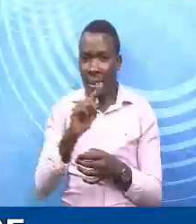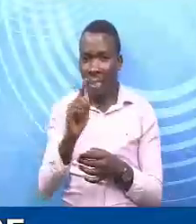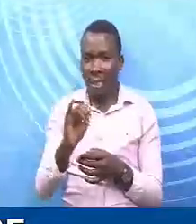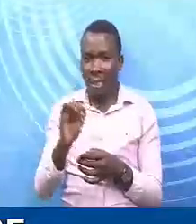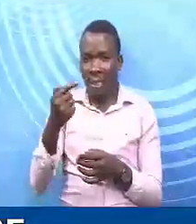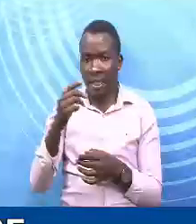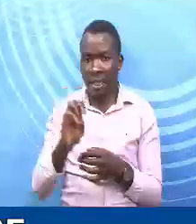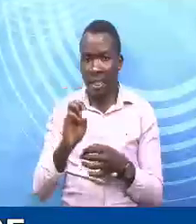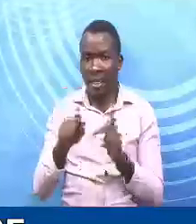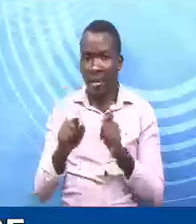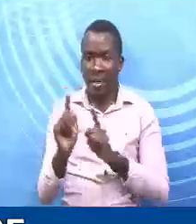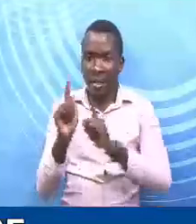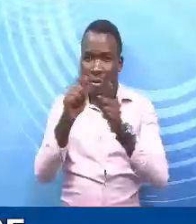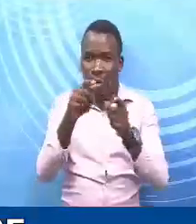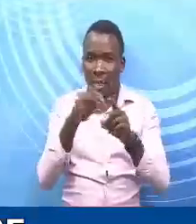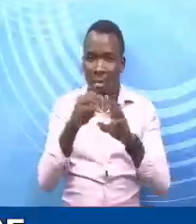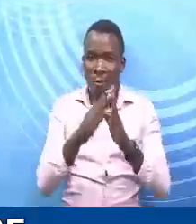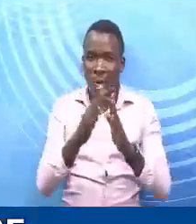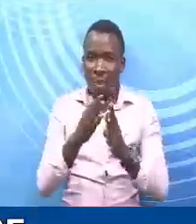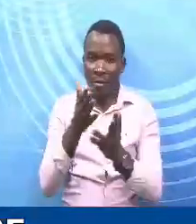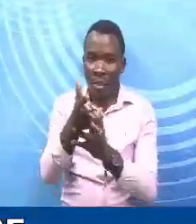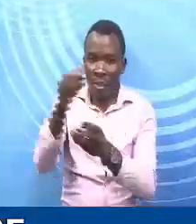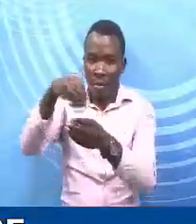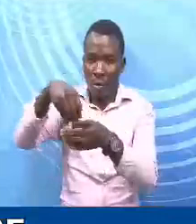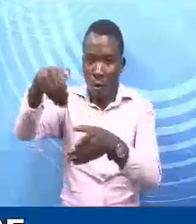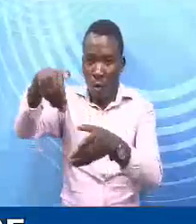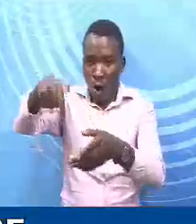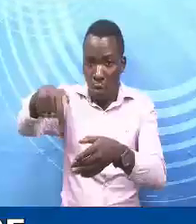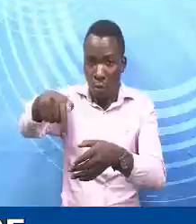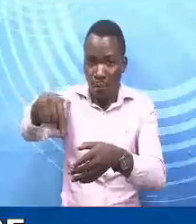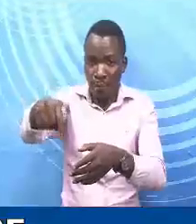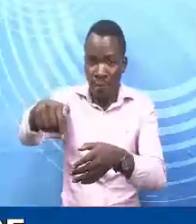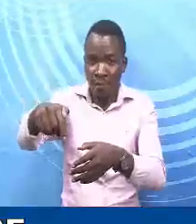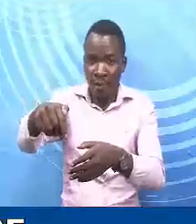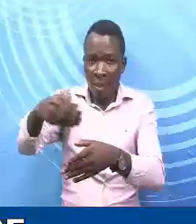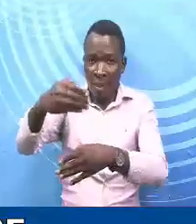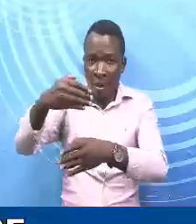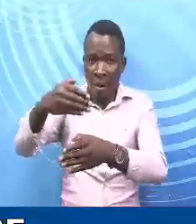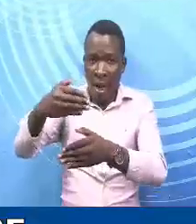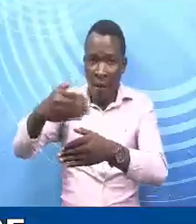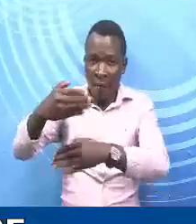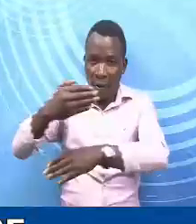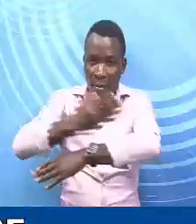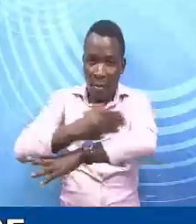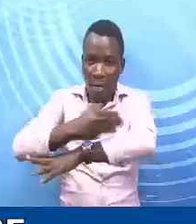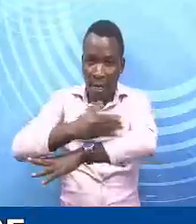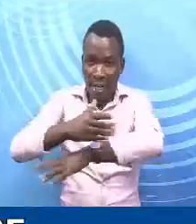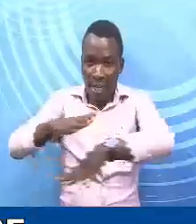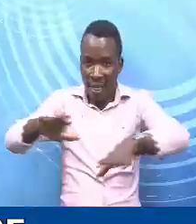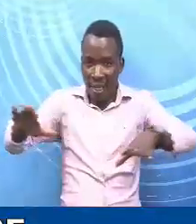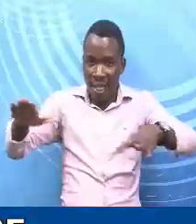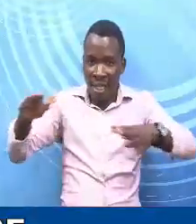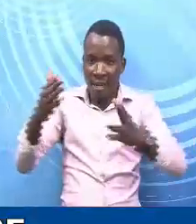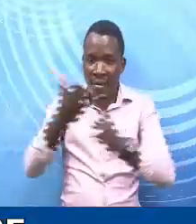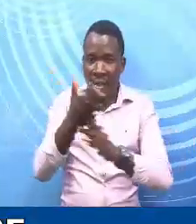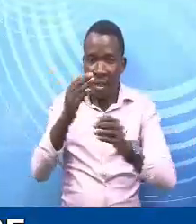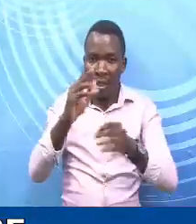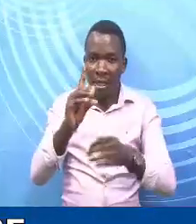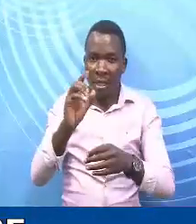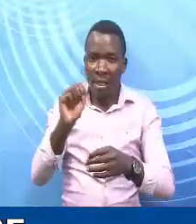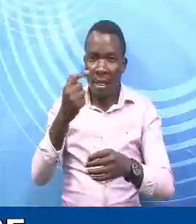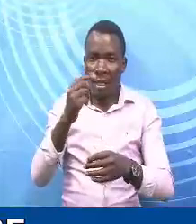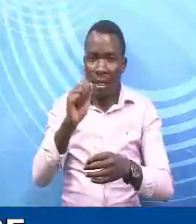abantu bagiye mu mugi ndetse banyuraga hano bacyo hano mu mukikiro w'ikibaya bari gucomokana hano mu dagaza. Ubu